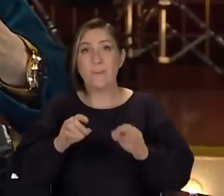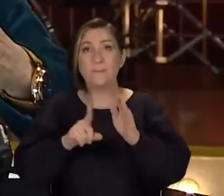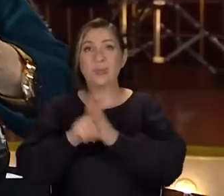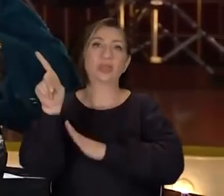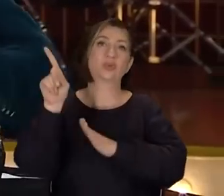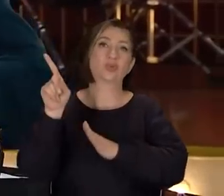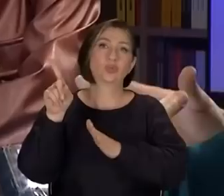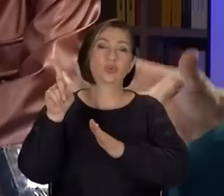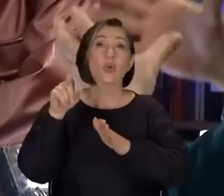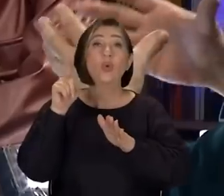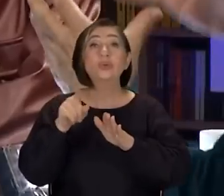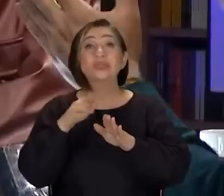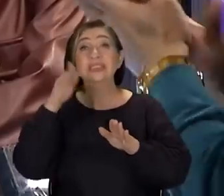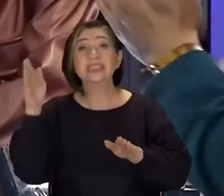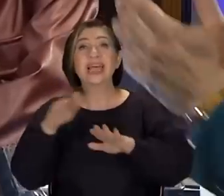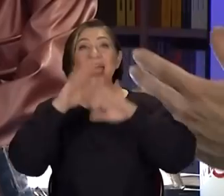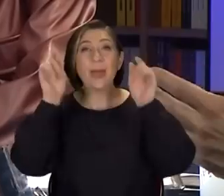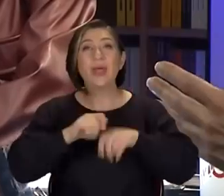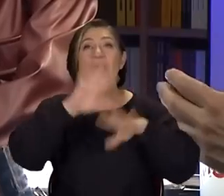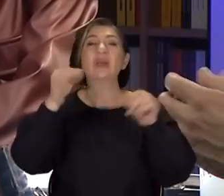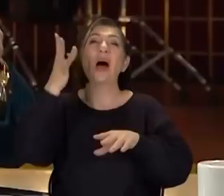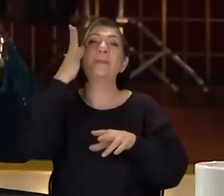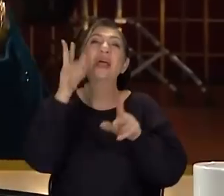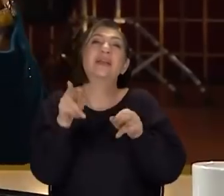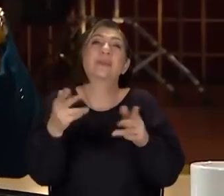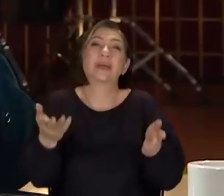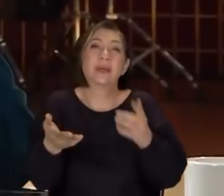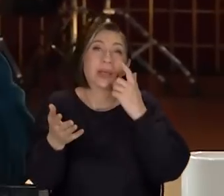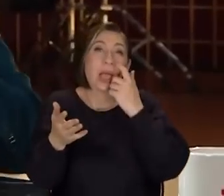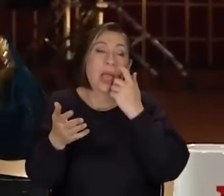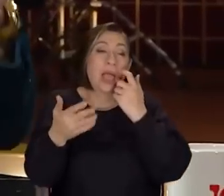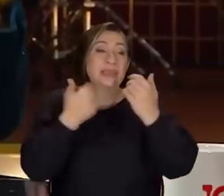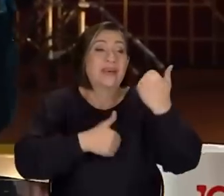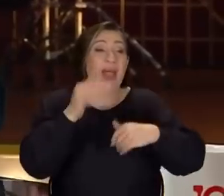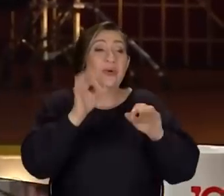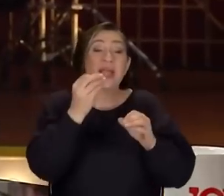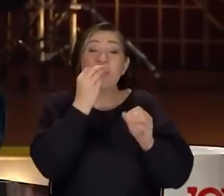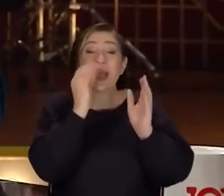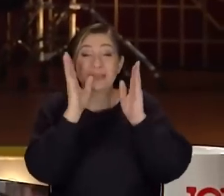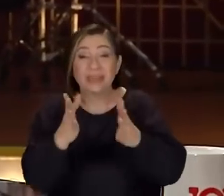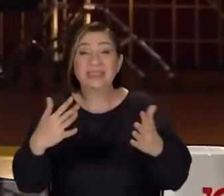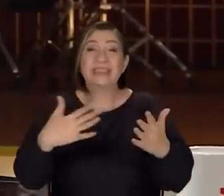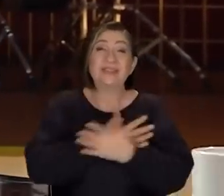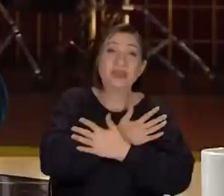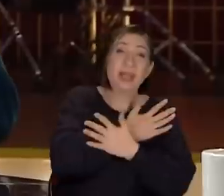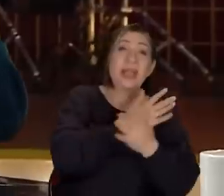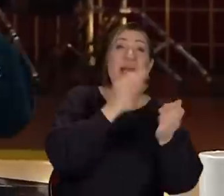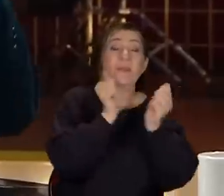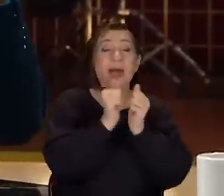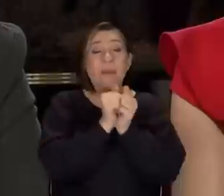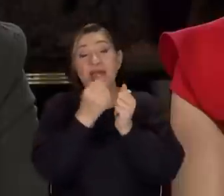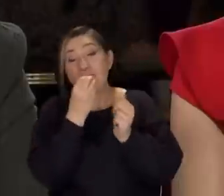edebiliyorsak ama Evet onun dışında yapılan Herşey gerizekalıca Oo Sevgililer Günü'nde yemeğe çıkmak sevişmek